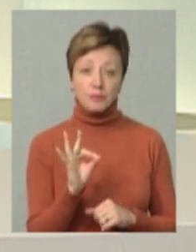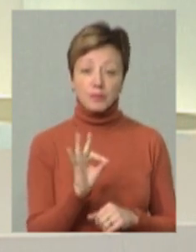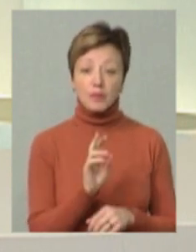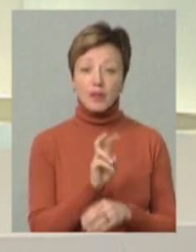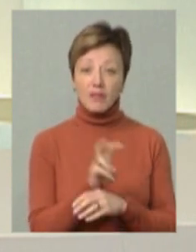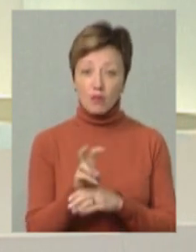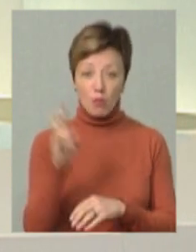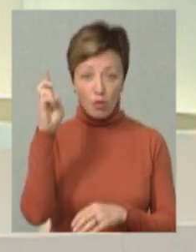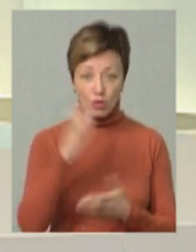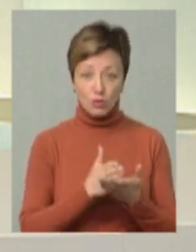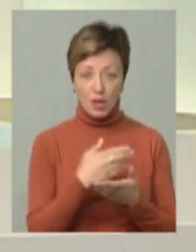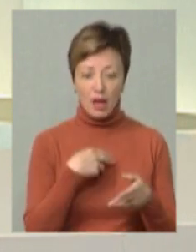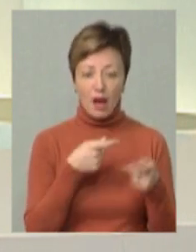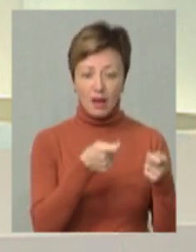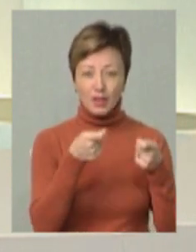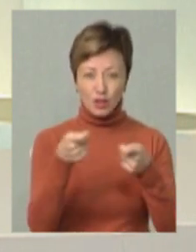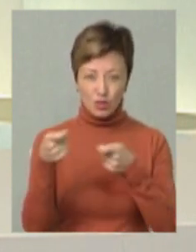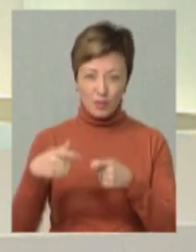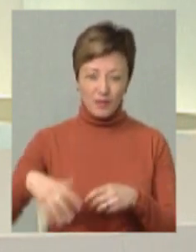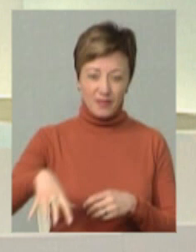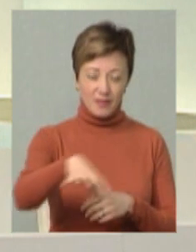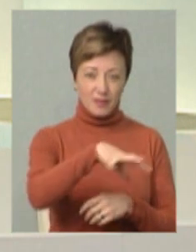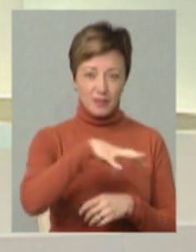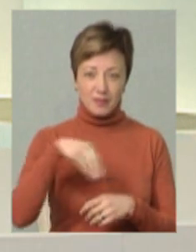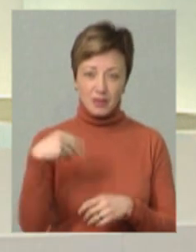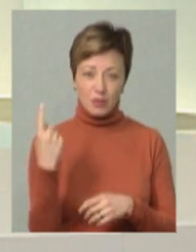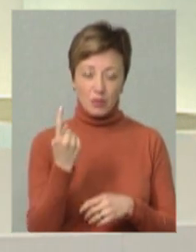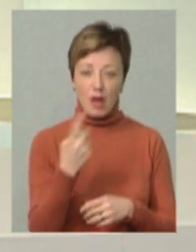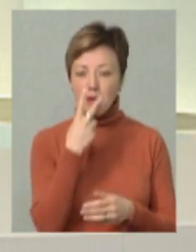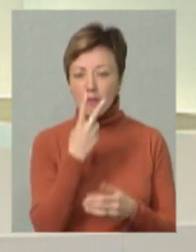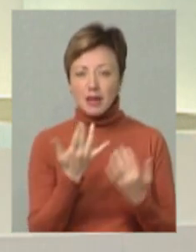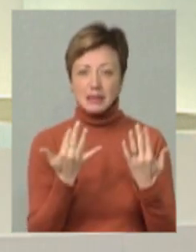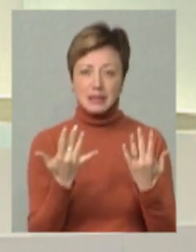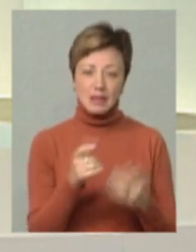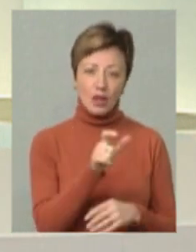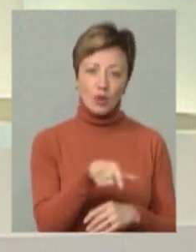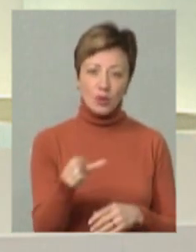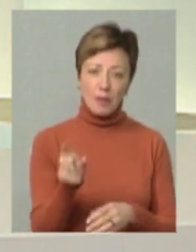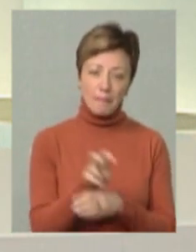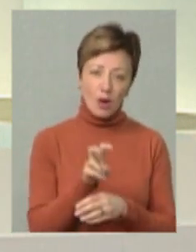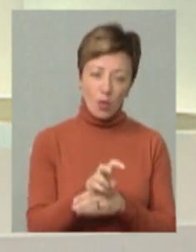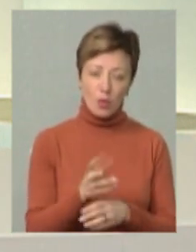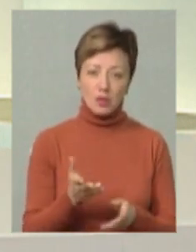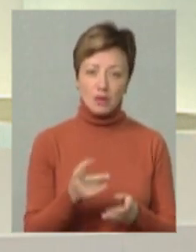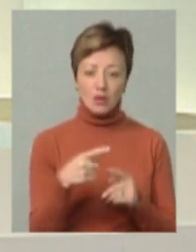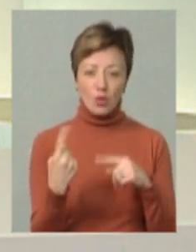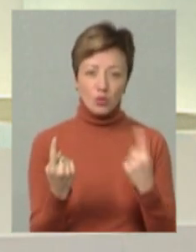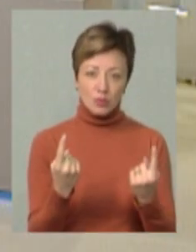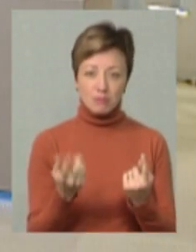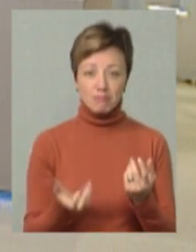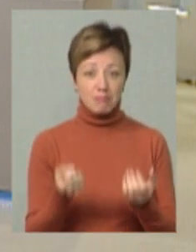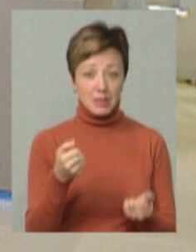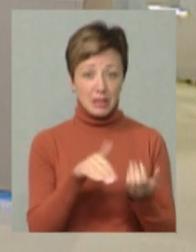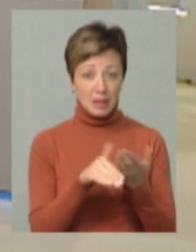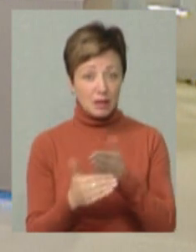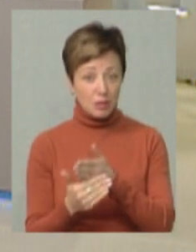відвідуючи богослужіння, я їжджу по всій єпархії. Я бачу, скільки людей приходить. Вони один другого